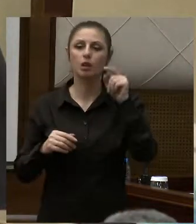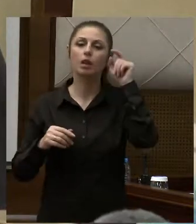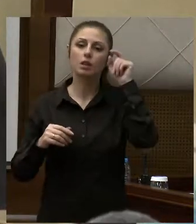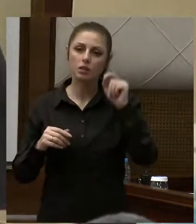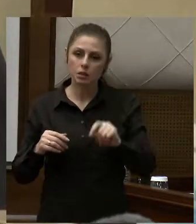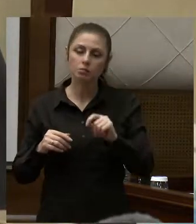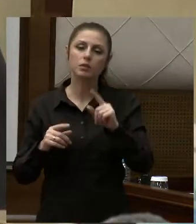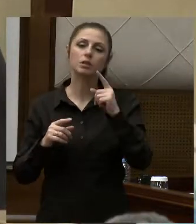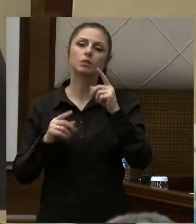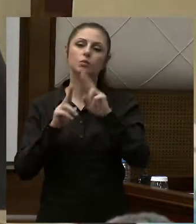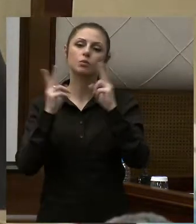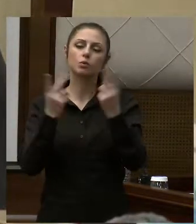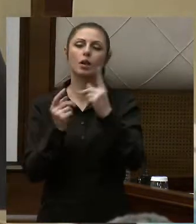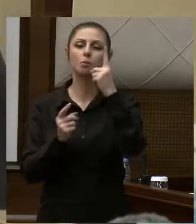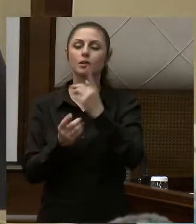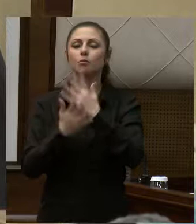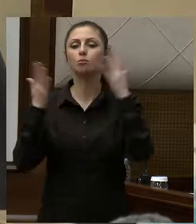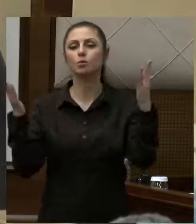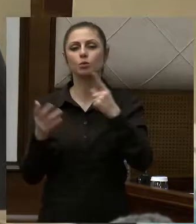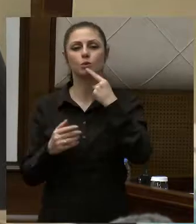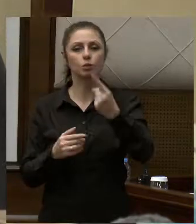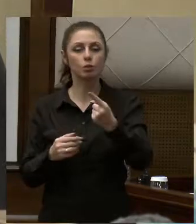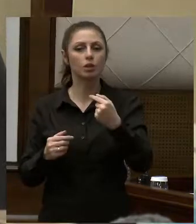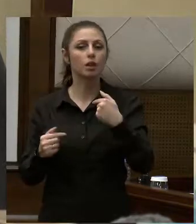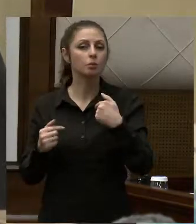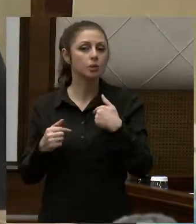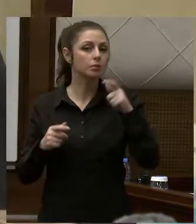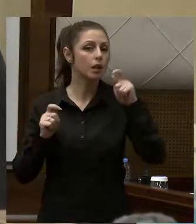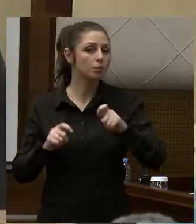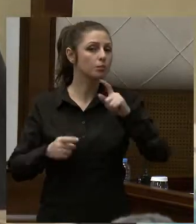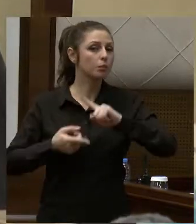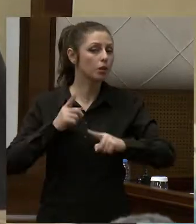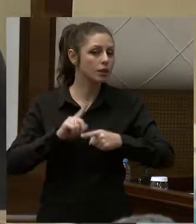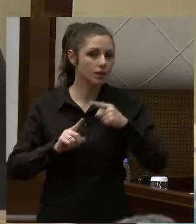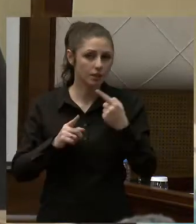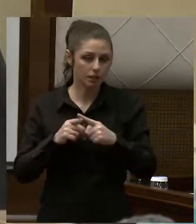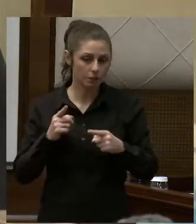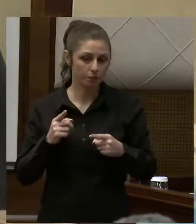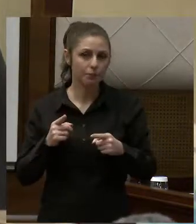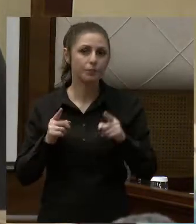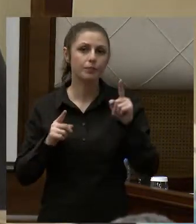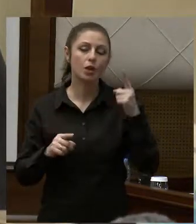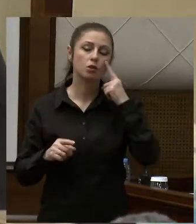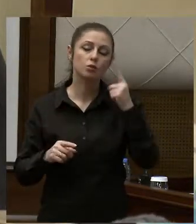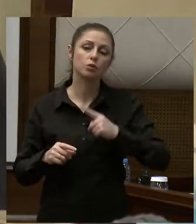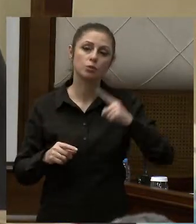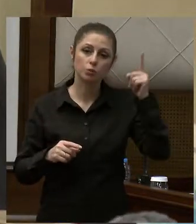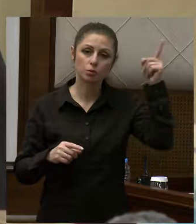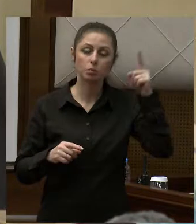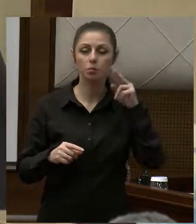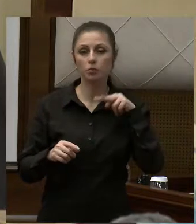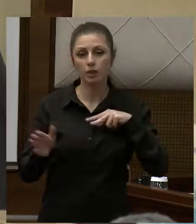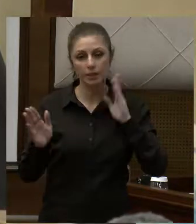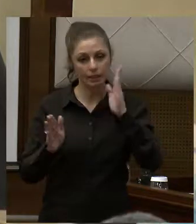büyüktür diye net olarak ifade etti. Ve bu noktada bizim yaptığımız siyaset, bizim yaptığımız politika, Cumhurbaşkanımızın izlediği yol